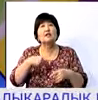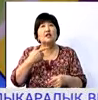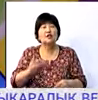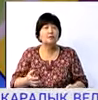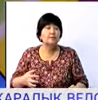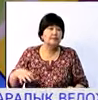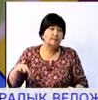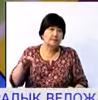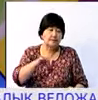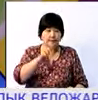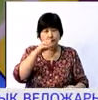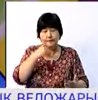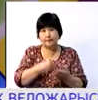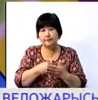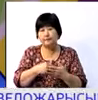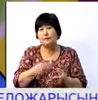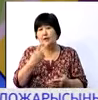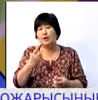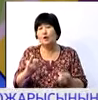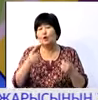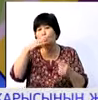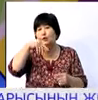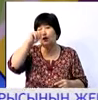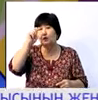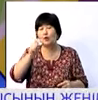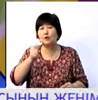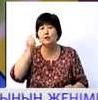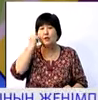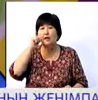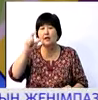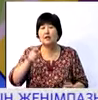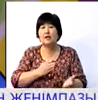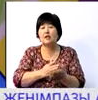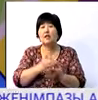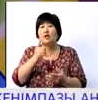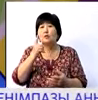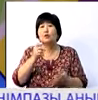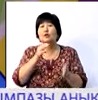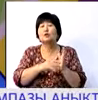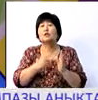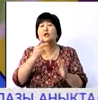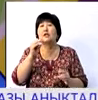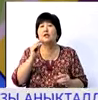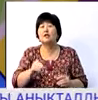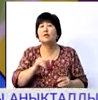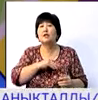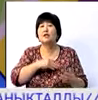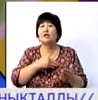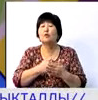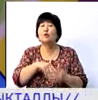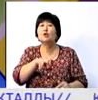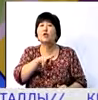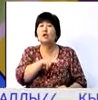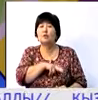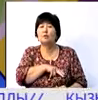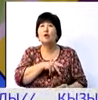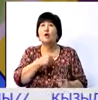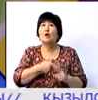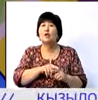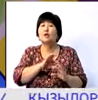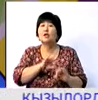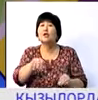Облыстық бюджеттен екі Ұлы Отан соғысының ардагеріне 192.000 теңгеден ерен еңбегі үшін медалі мен озық еңбегі